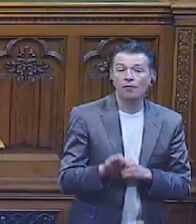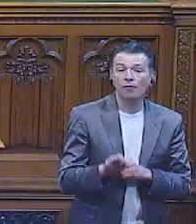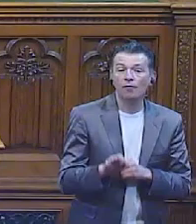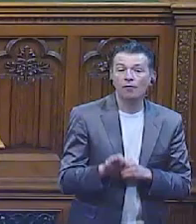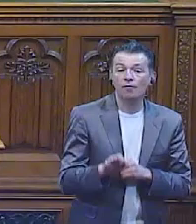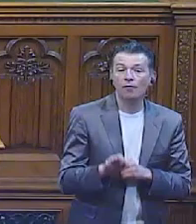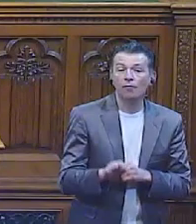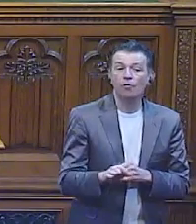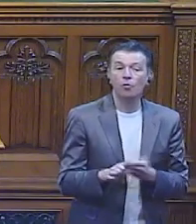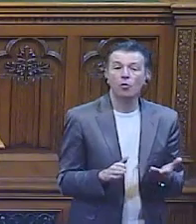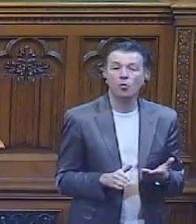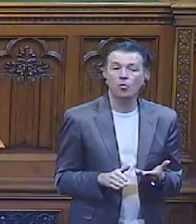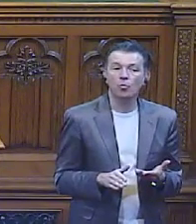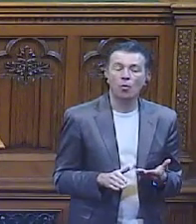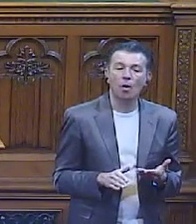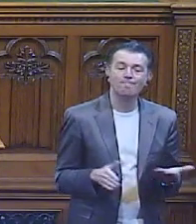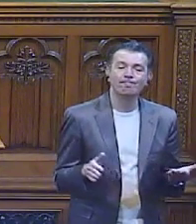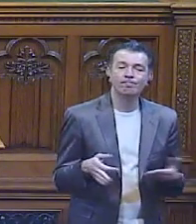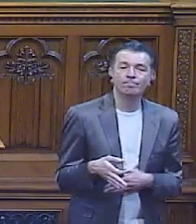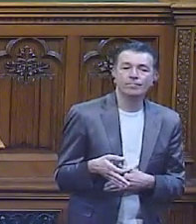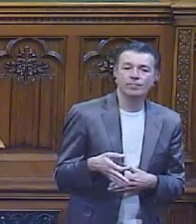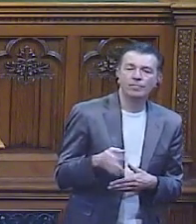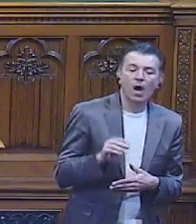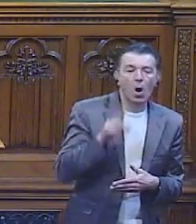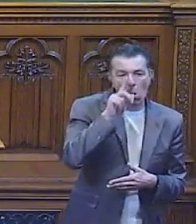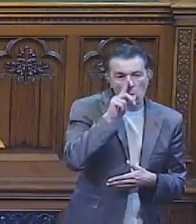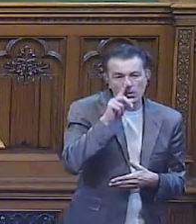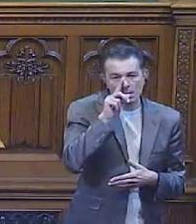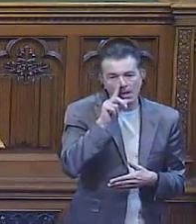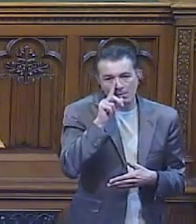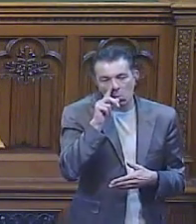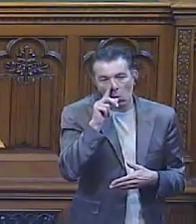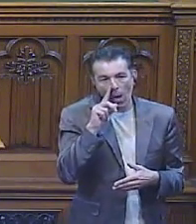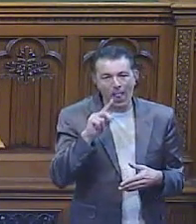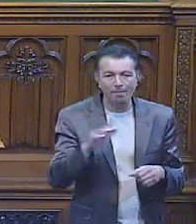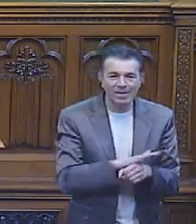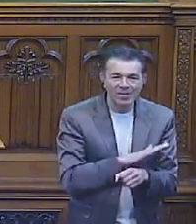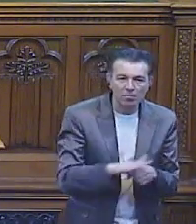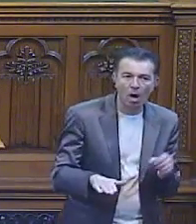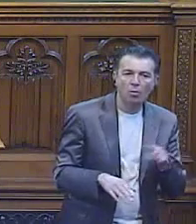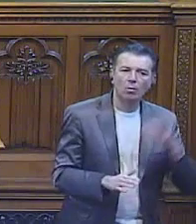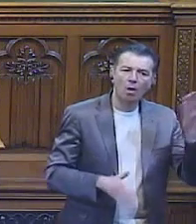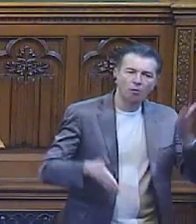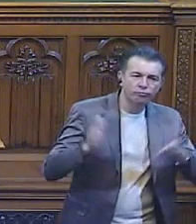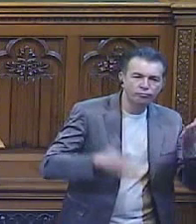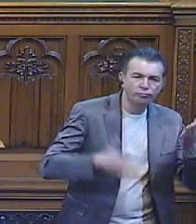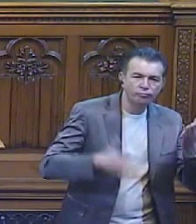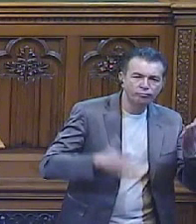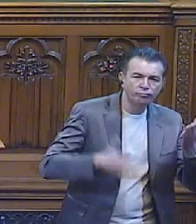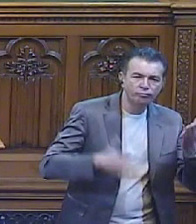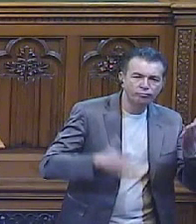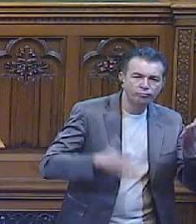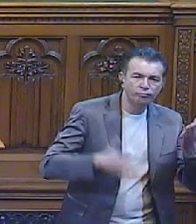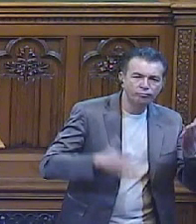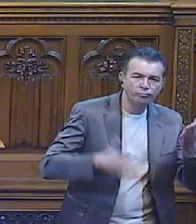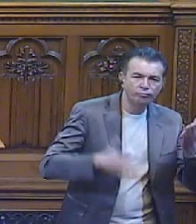Beratung für misshandelte oder sexuell missbrauchte Frauen geben.